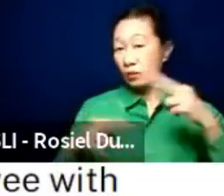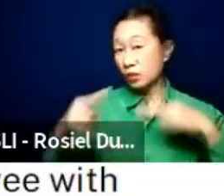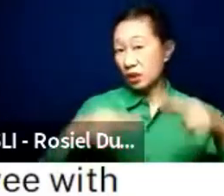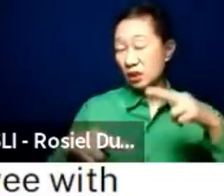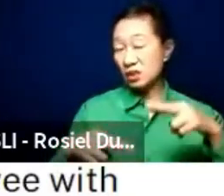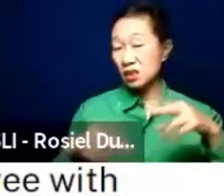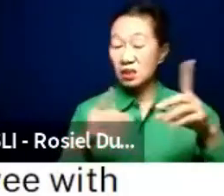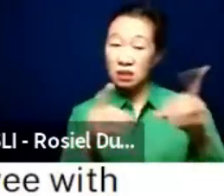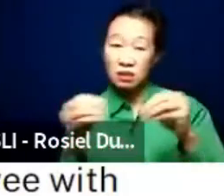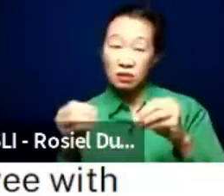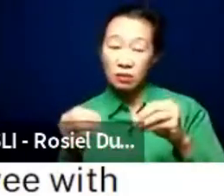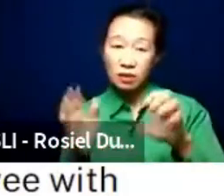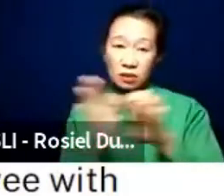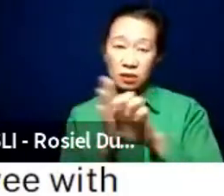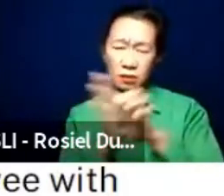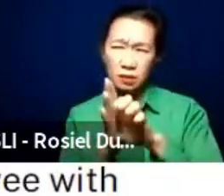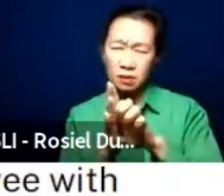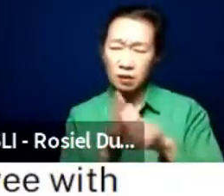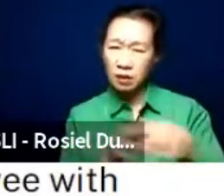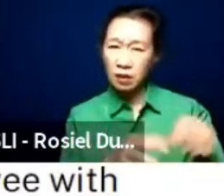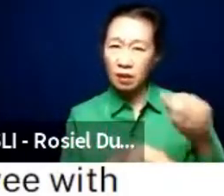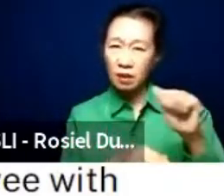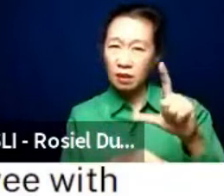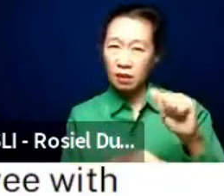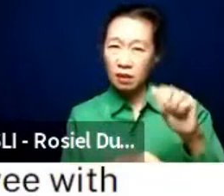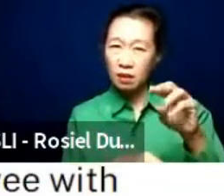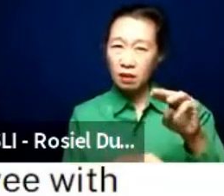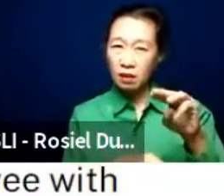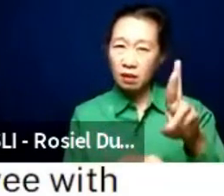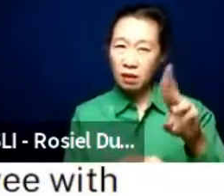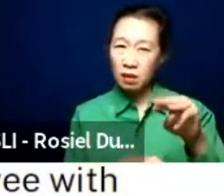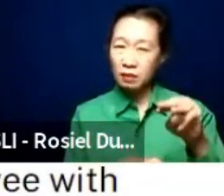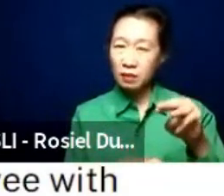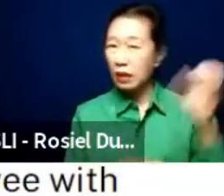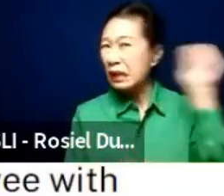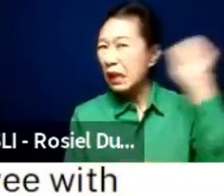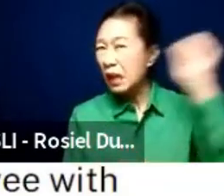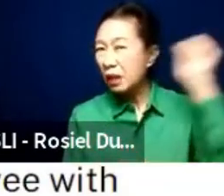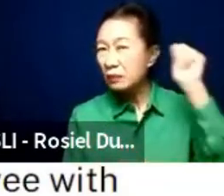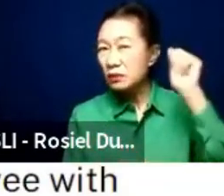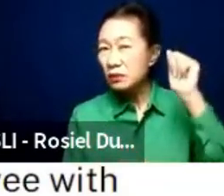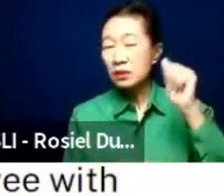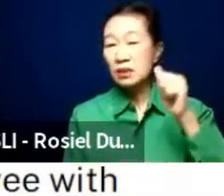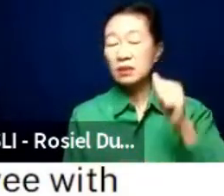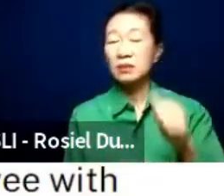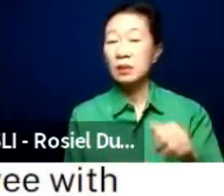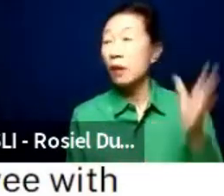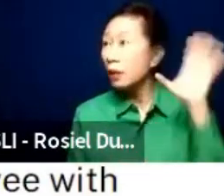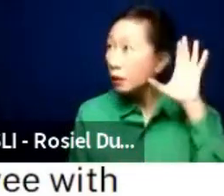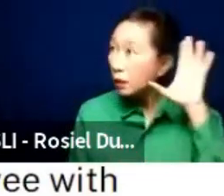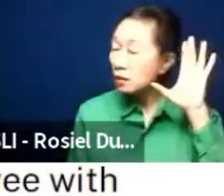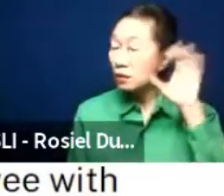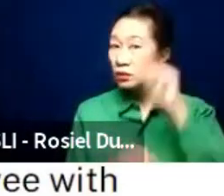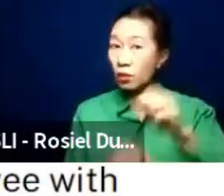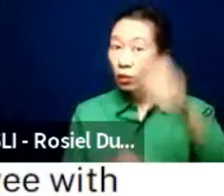example, may alarm na nag-go off para mag-indicate ng lunch break, then dapat alam na